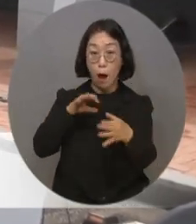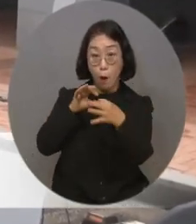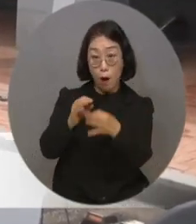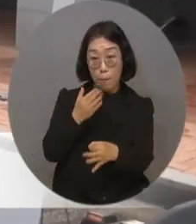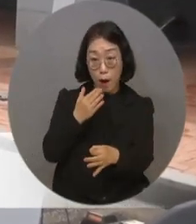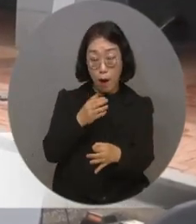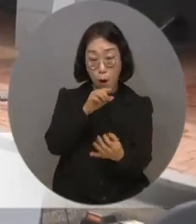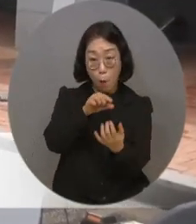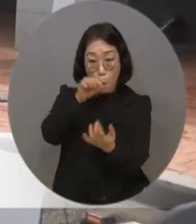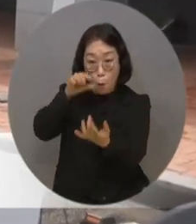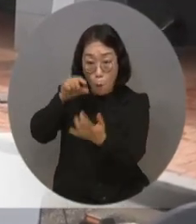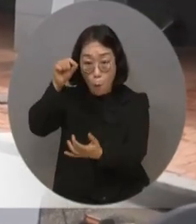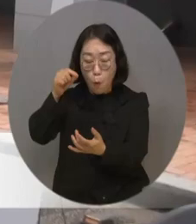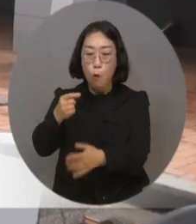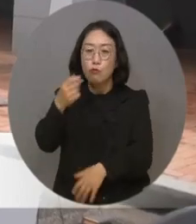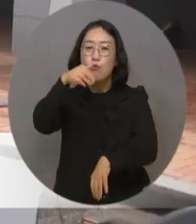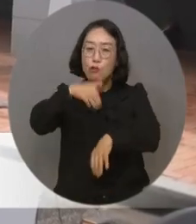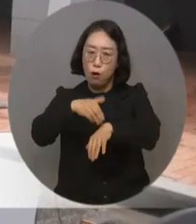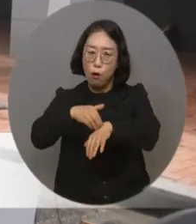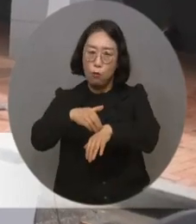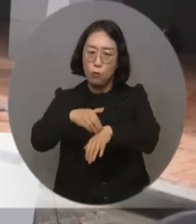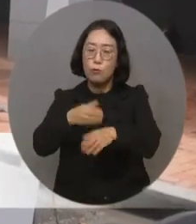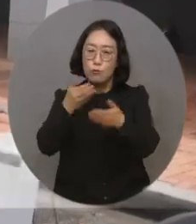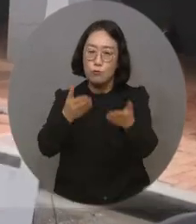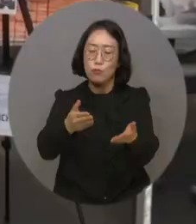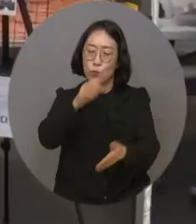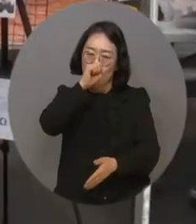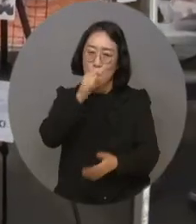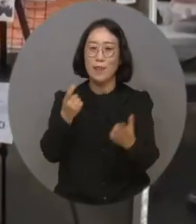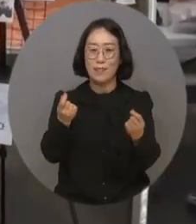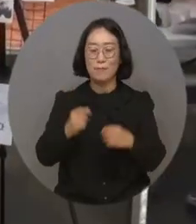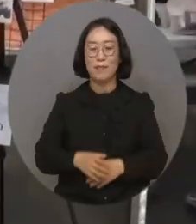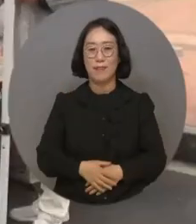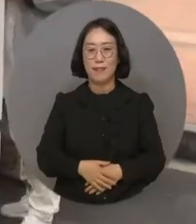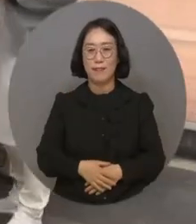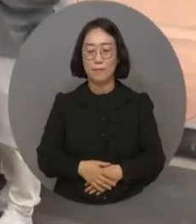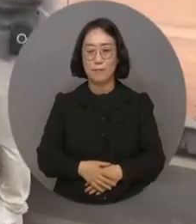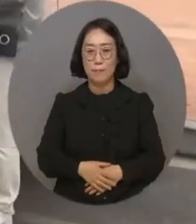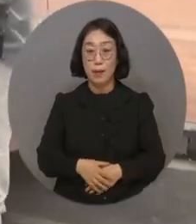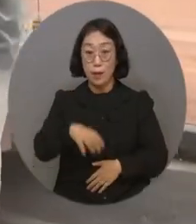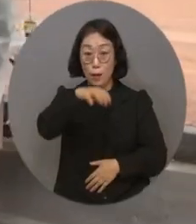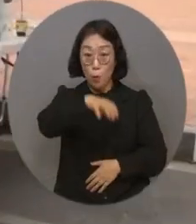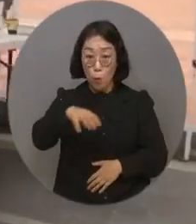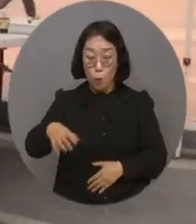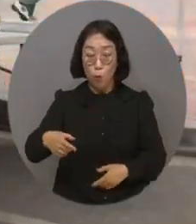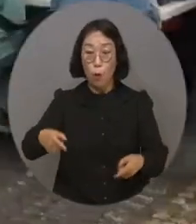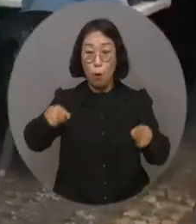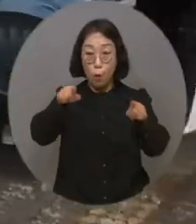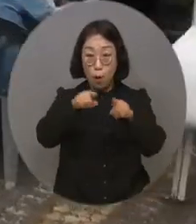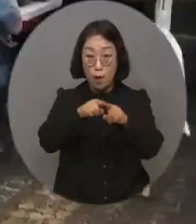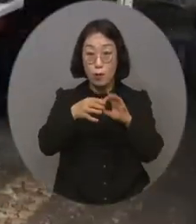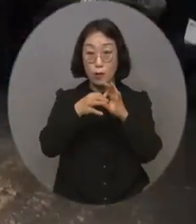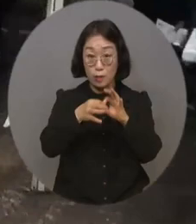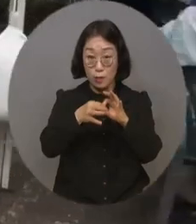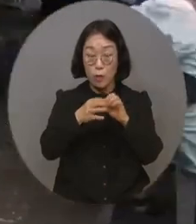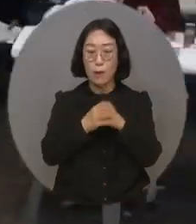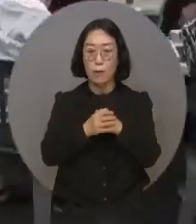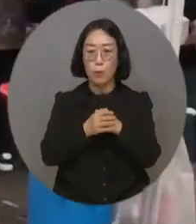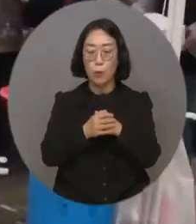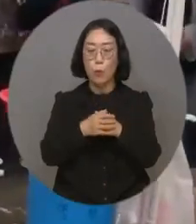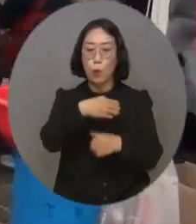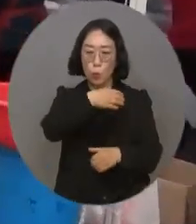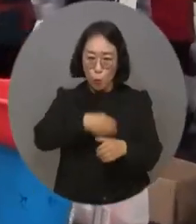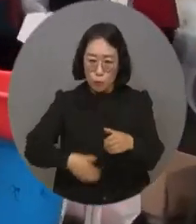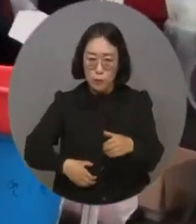수 있는 일을 찾아서 훈련 받을 수 있도록 했으면 좋겠습니다. 행사장에는 관련 기관, 읍면 행정복지센터가 모두